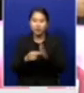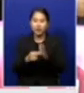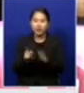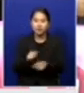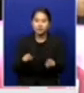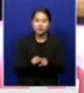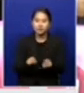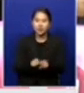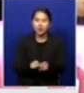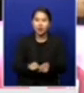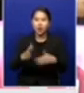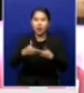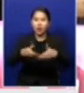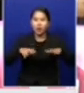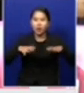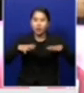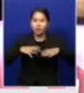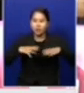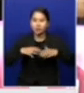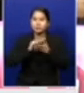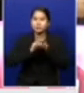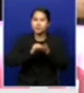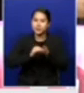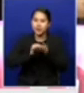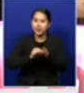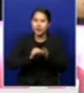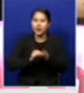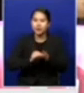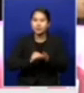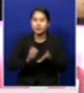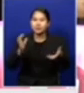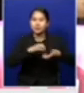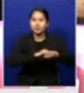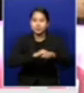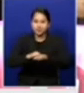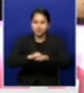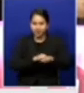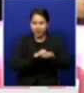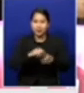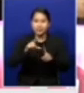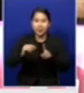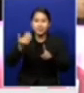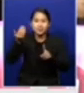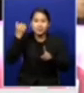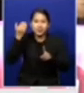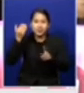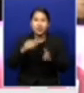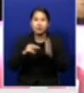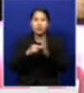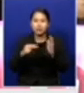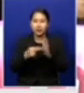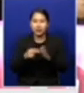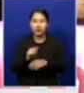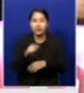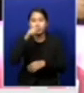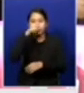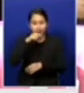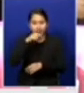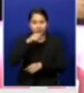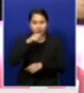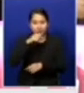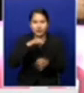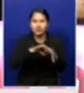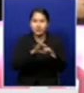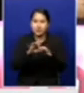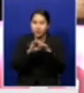ในการนำผู้ป่วยมารับใช้บริการประสานกับสมาร์ททัวริซึมที่ได้พูดกิ่งเมื่อกี้ไปแล้วเนี่ยก็จะทำให้ประเทศไทยเนี่ยสามารถสอดคล้องได้เป็นอย่